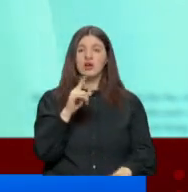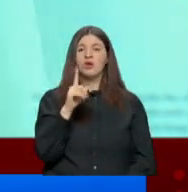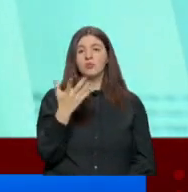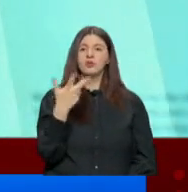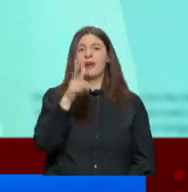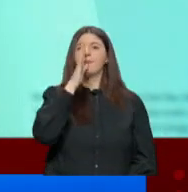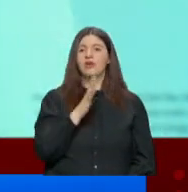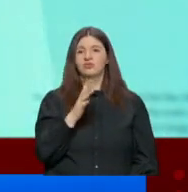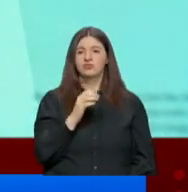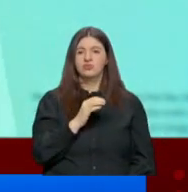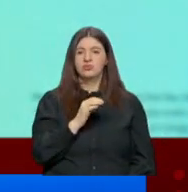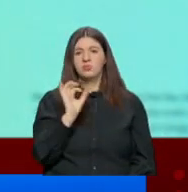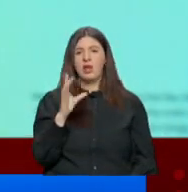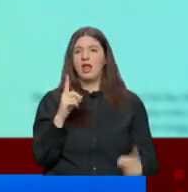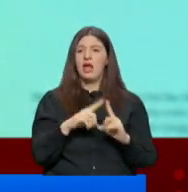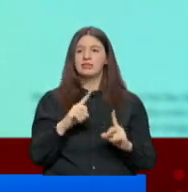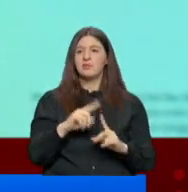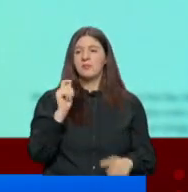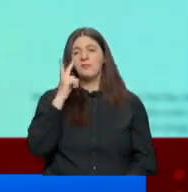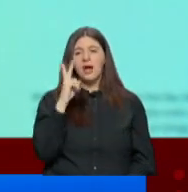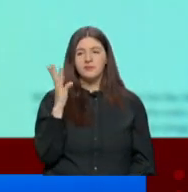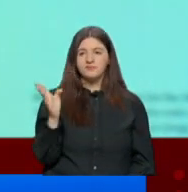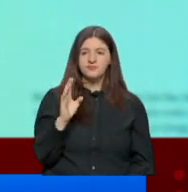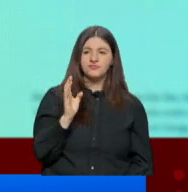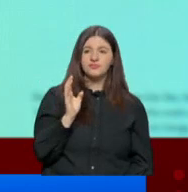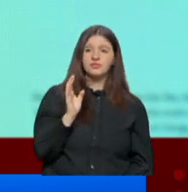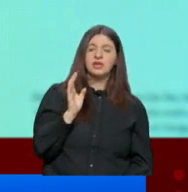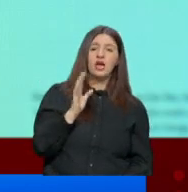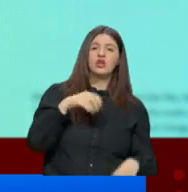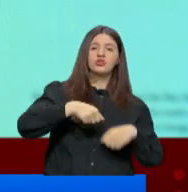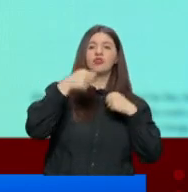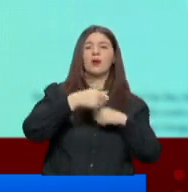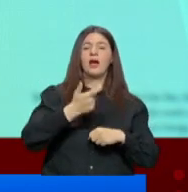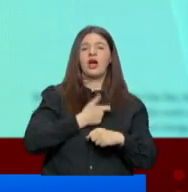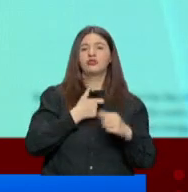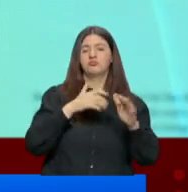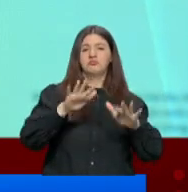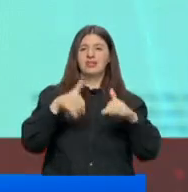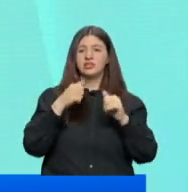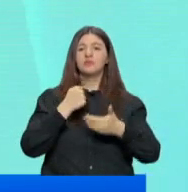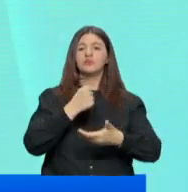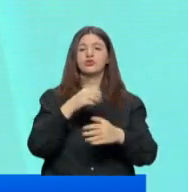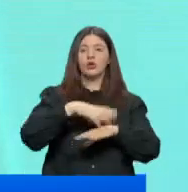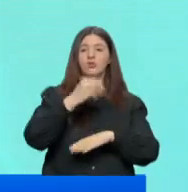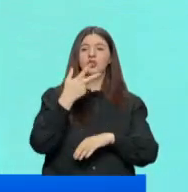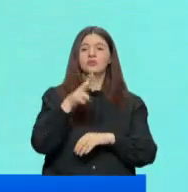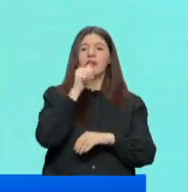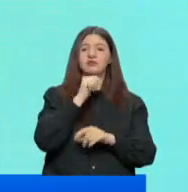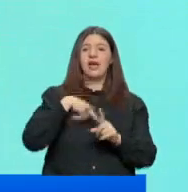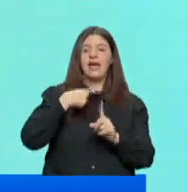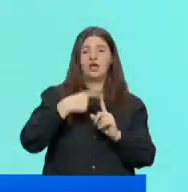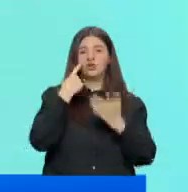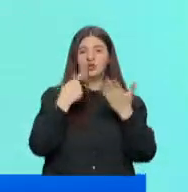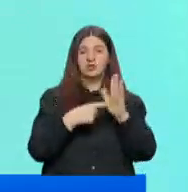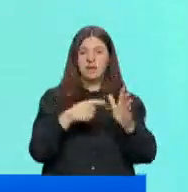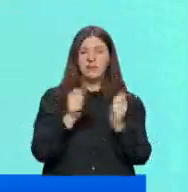zaman 3.500. Böyle bir hesap yapıldı. Bakalım. Torba yasa mecliste. Bütçe komisyonu 3600 ek